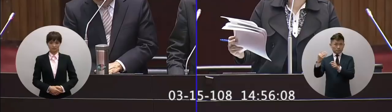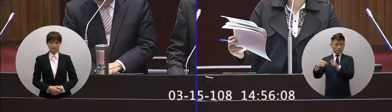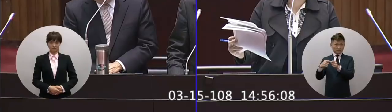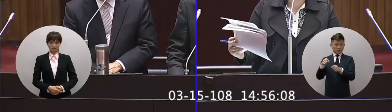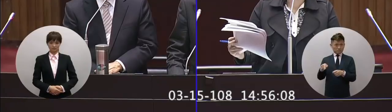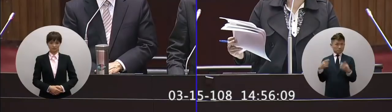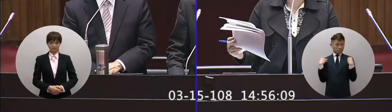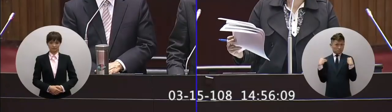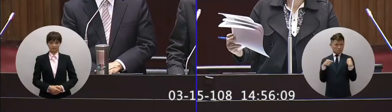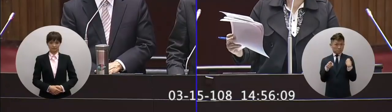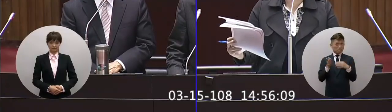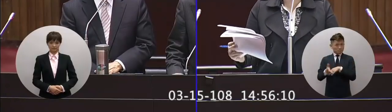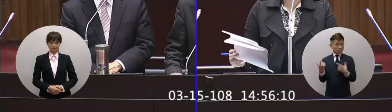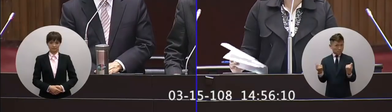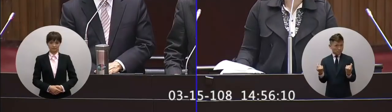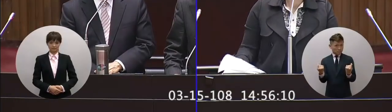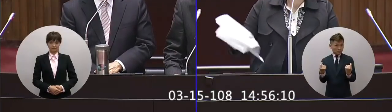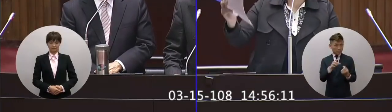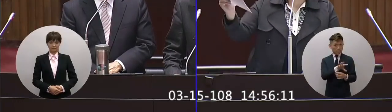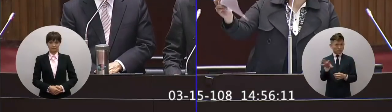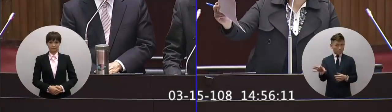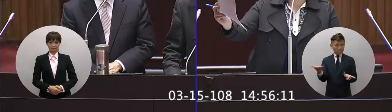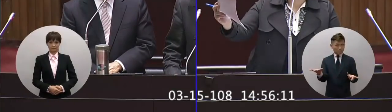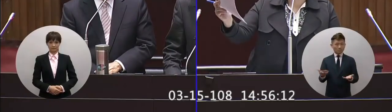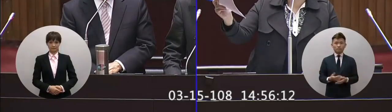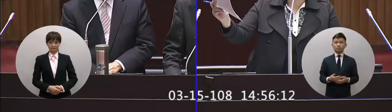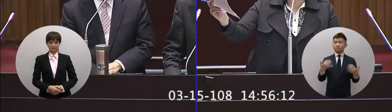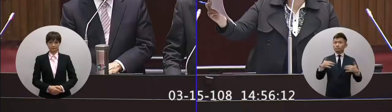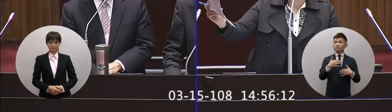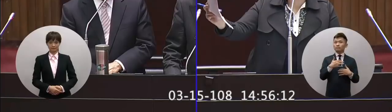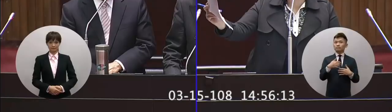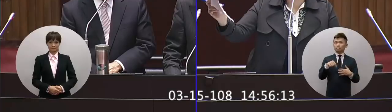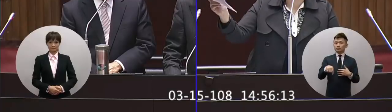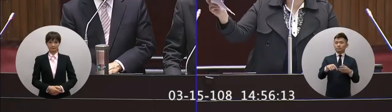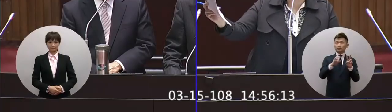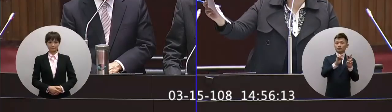用。好，这几个问题其实已经在你们